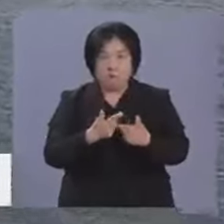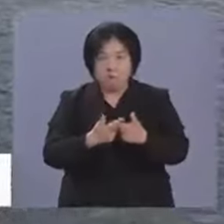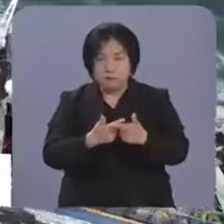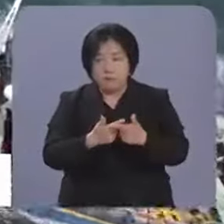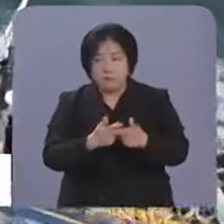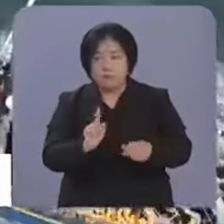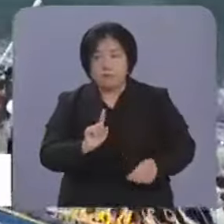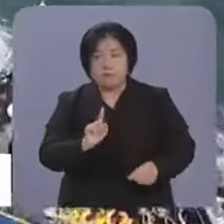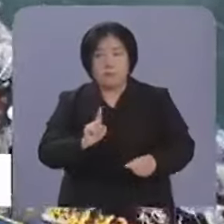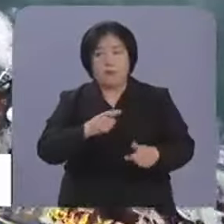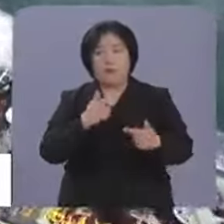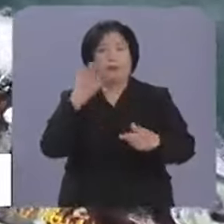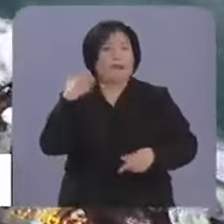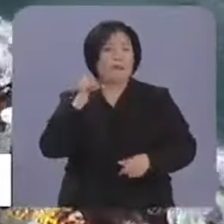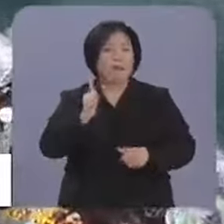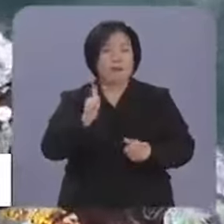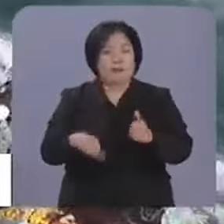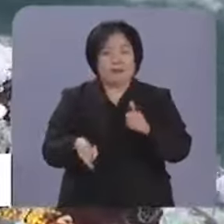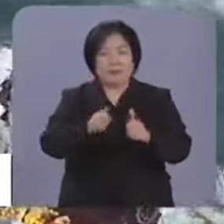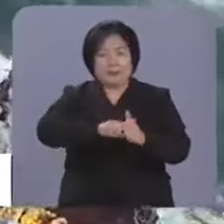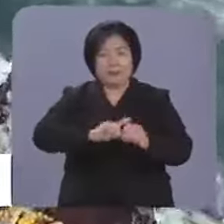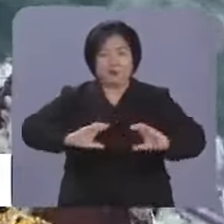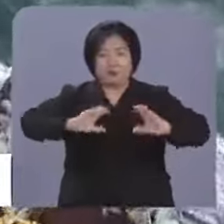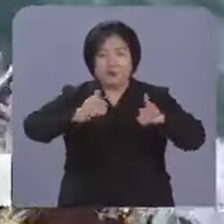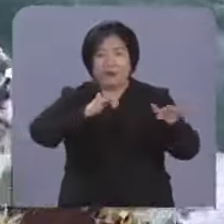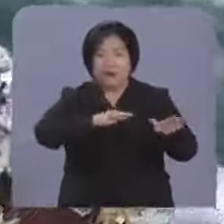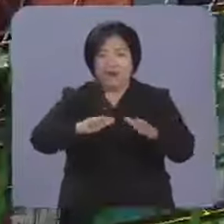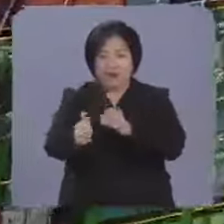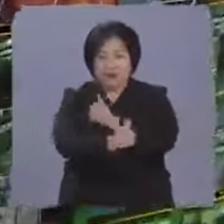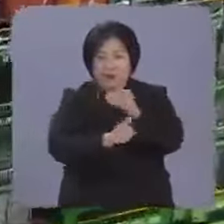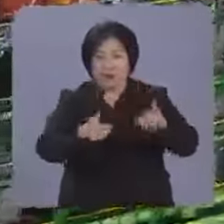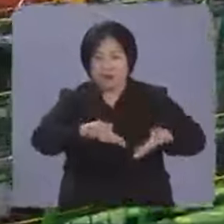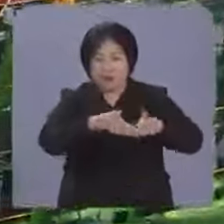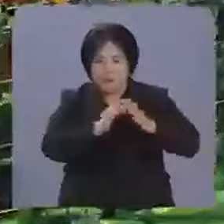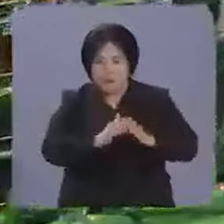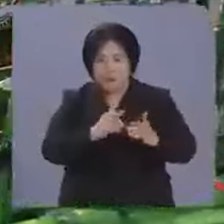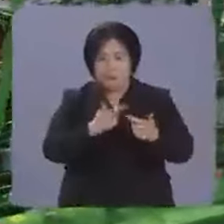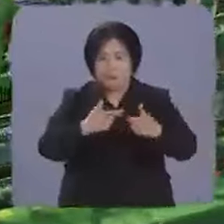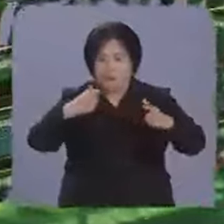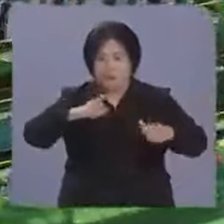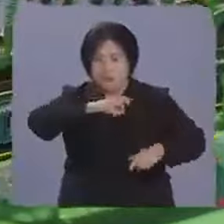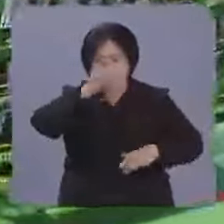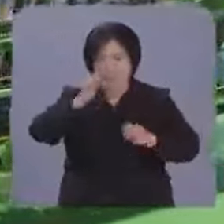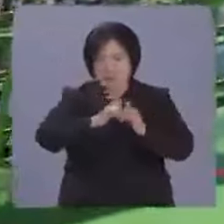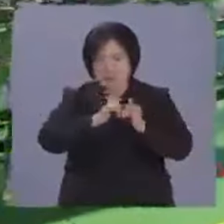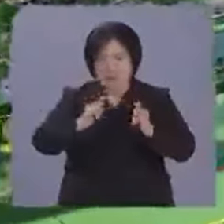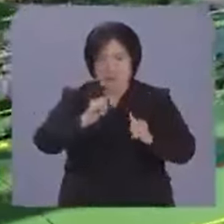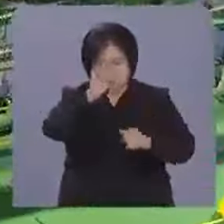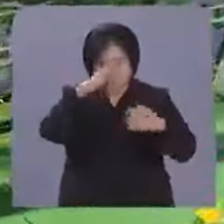복원과 대통령 직속 국가해양위원회 설치도 부산 지역 당선인들이